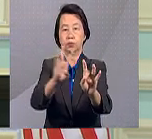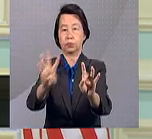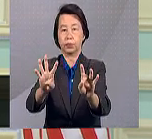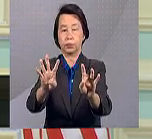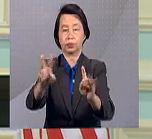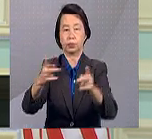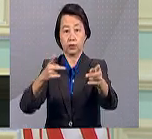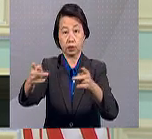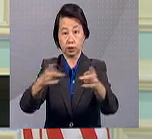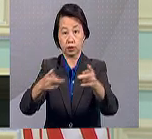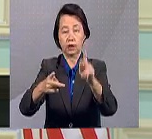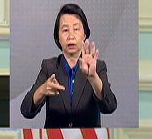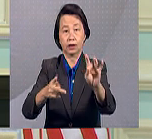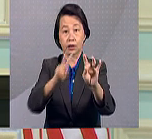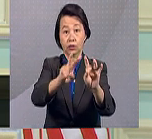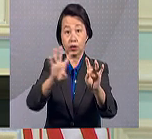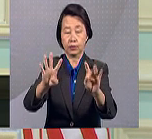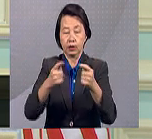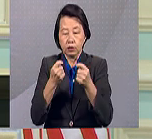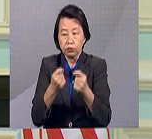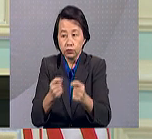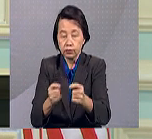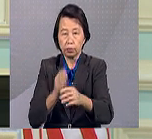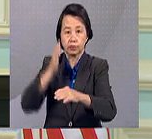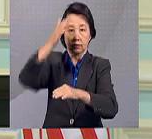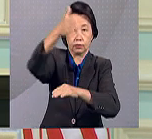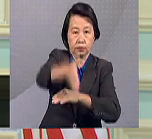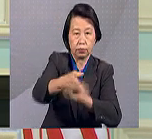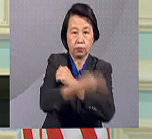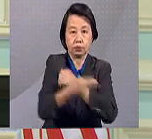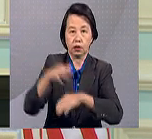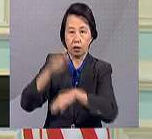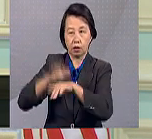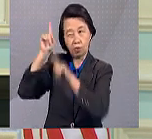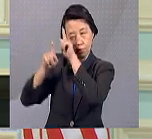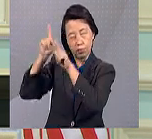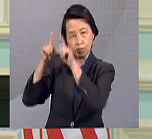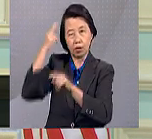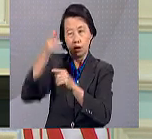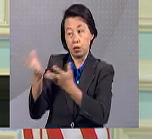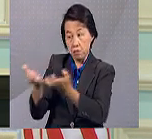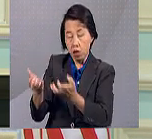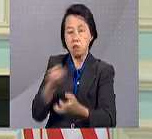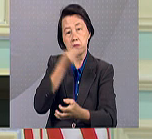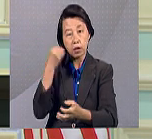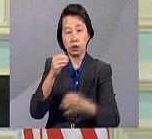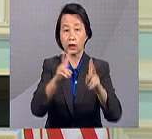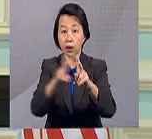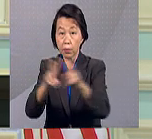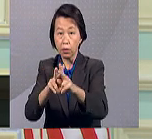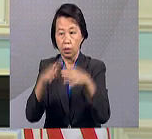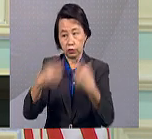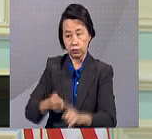824 kenderaan cuba merentas negeri atas alasan mahu pulang ke kampung dan